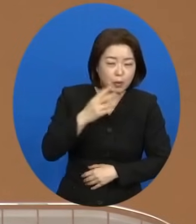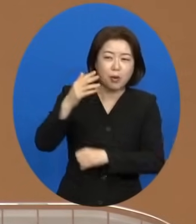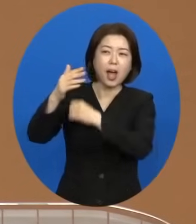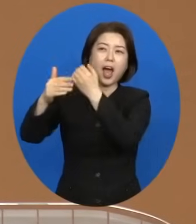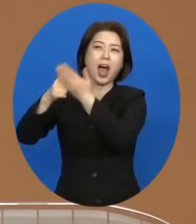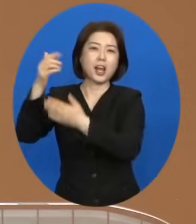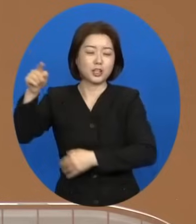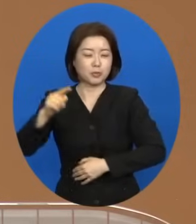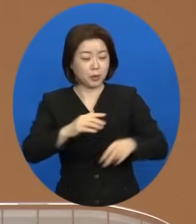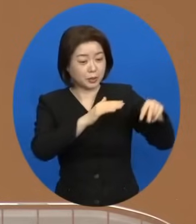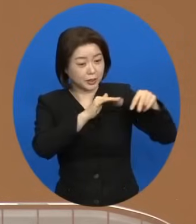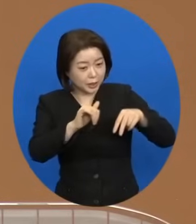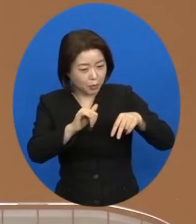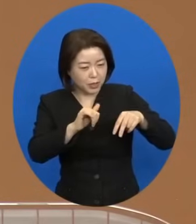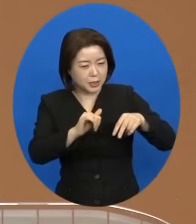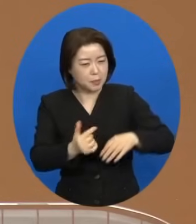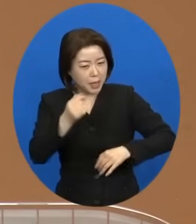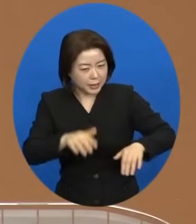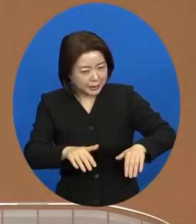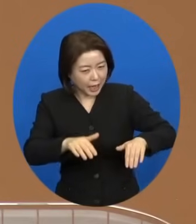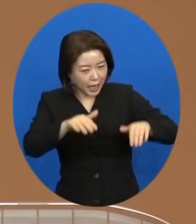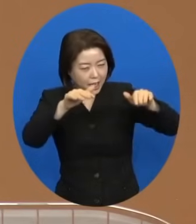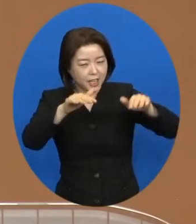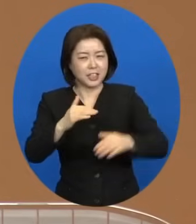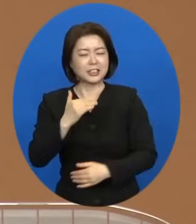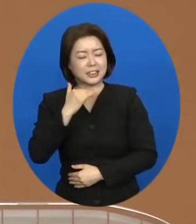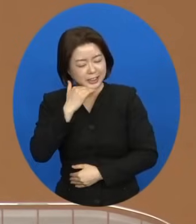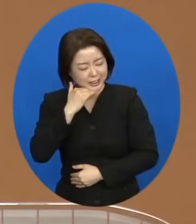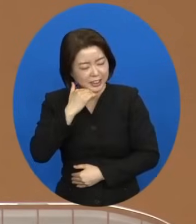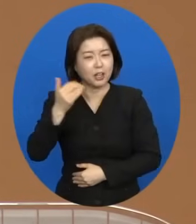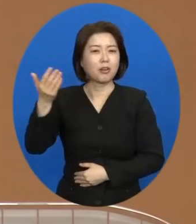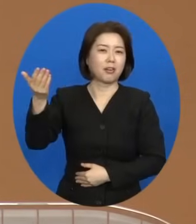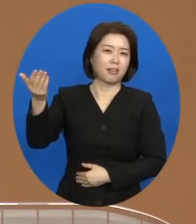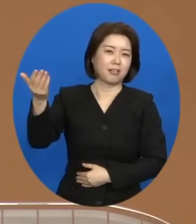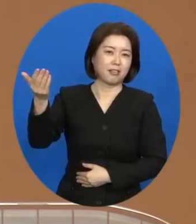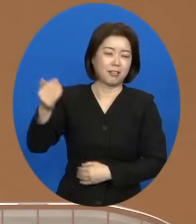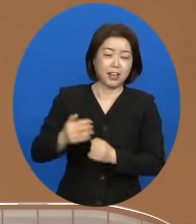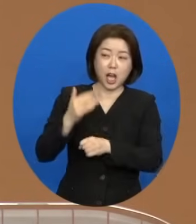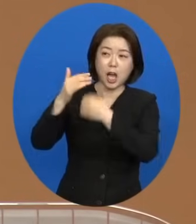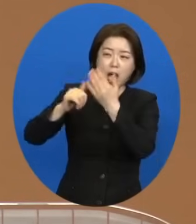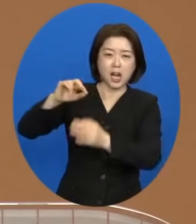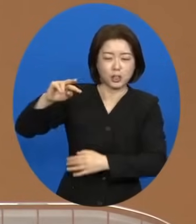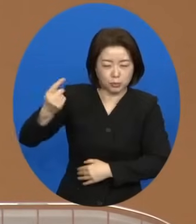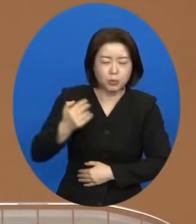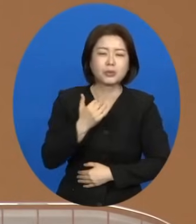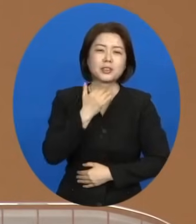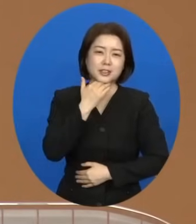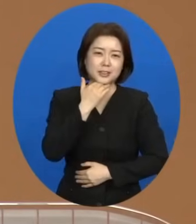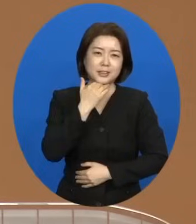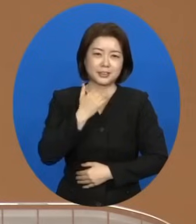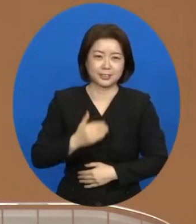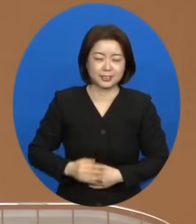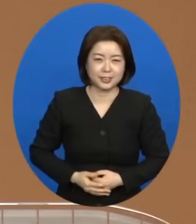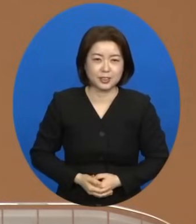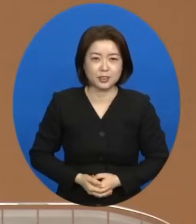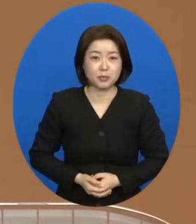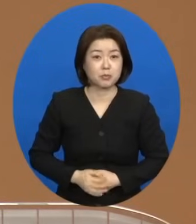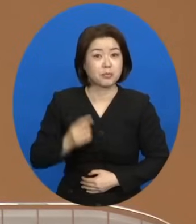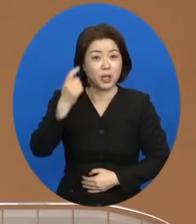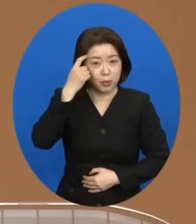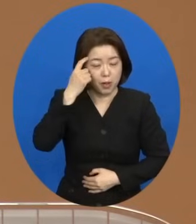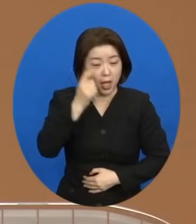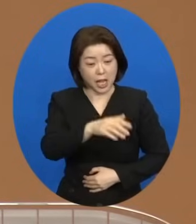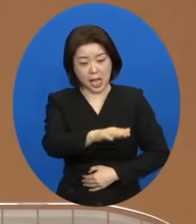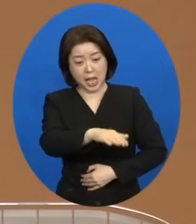얼른 잘하기를 뭐하는 거예요 기다리시는 겁니다 하나님도 기다리시는 거예요 왜냐면 어린